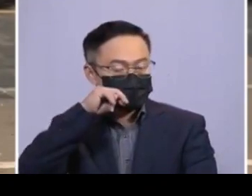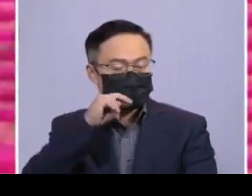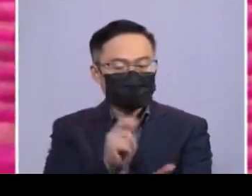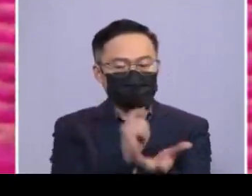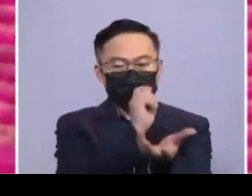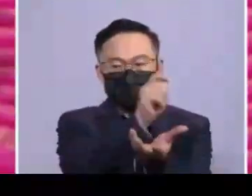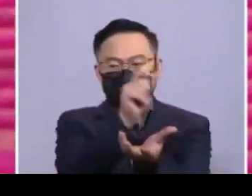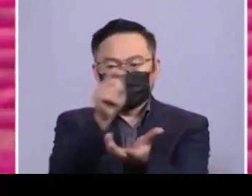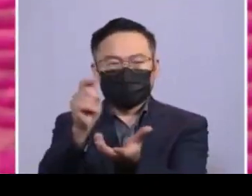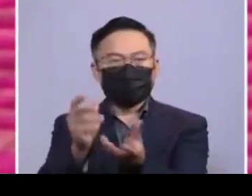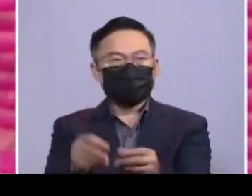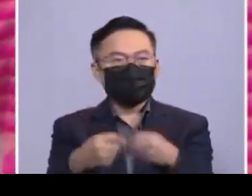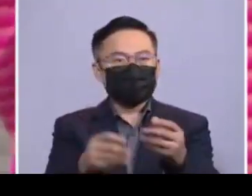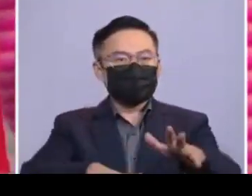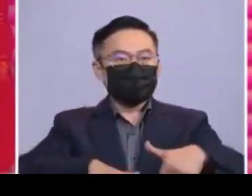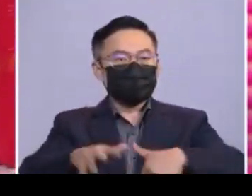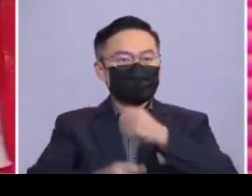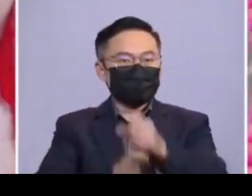ครับอ่า